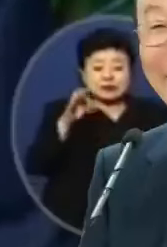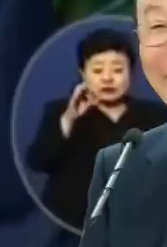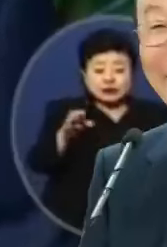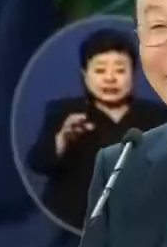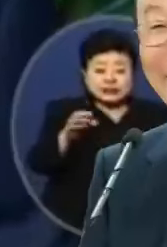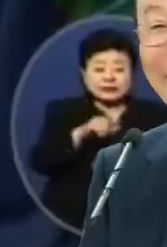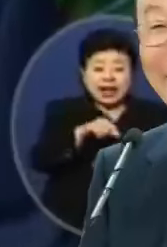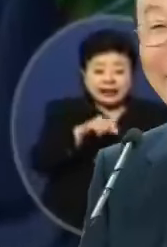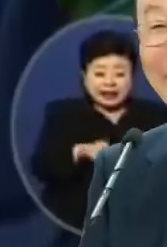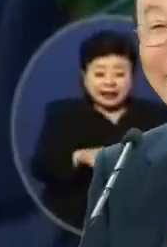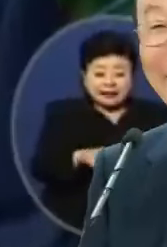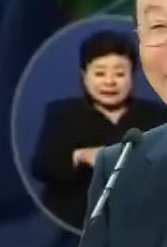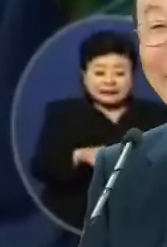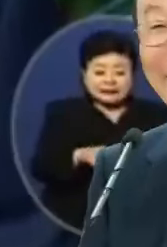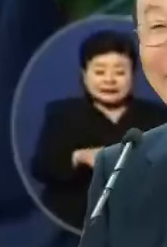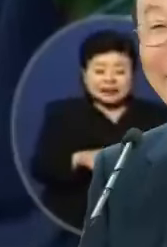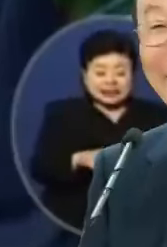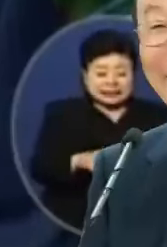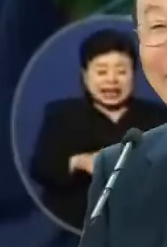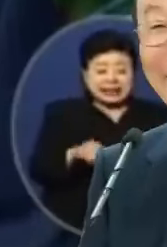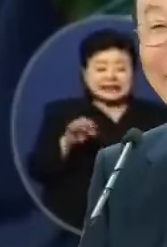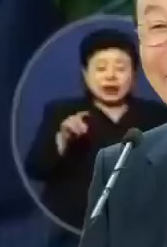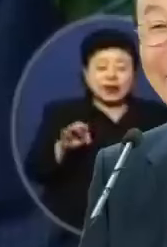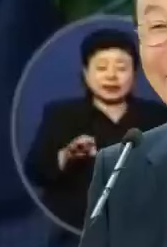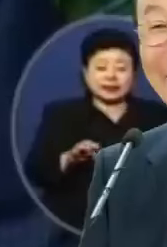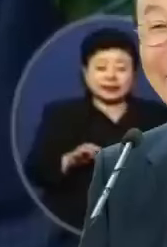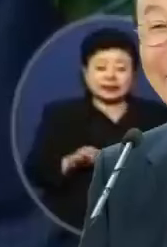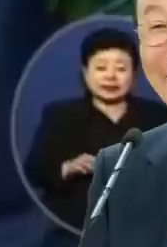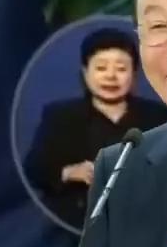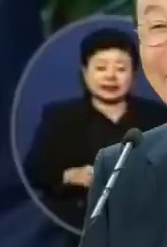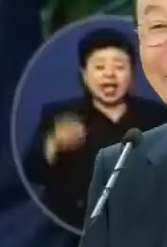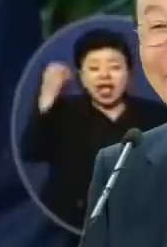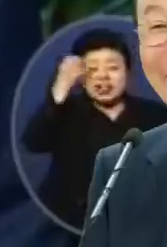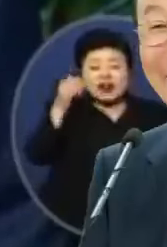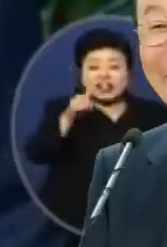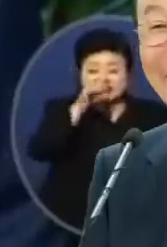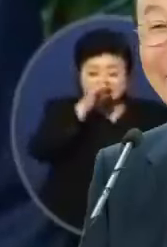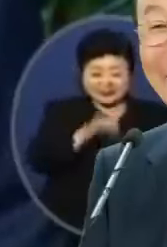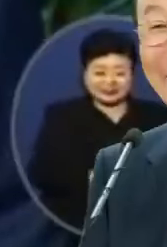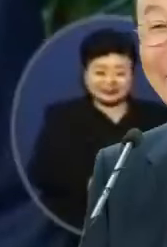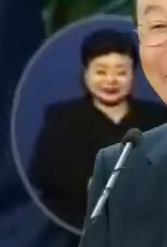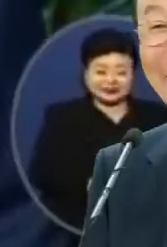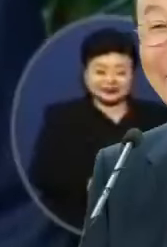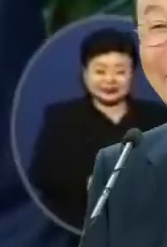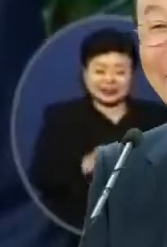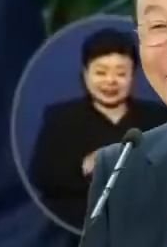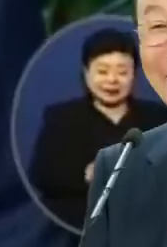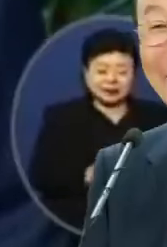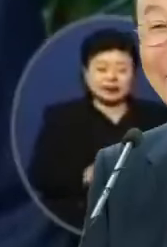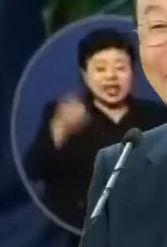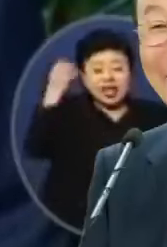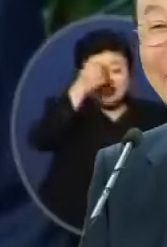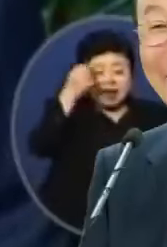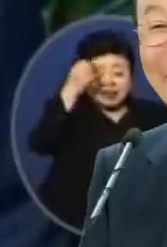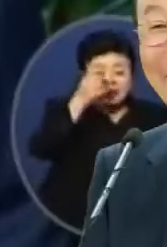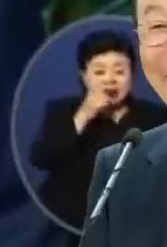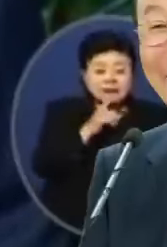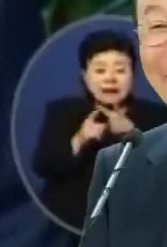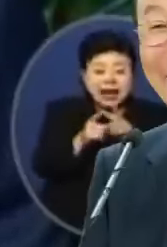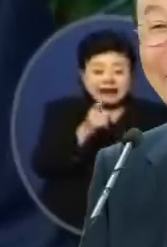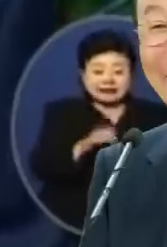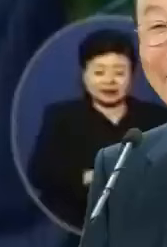육체 안에 4차원 혹은 영혼 차원의 영이 들어와 있는 것입니다. 그러므로 우리 영이 말하는